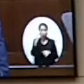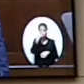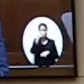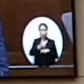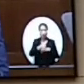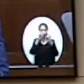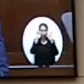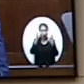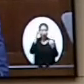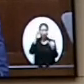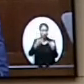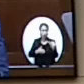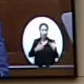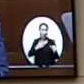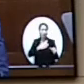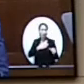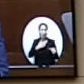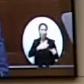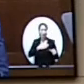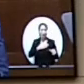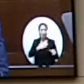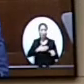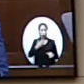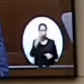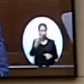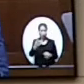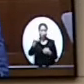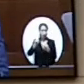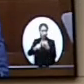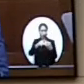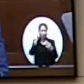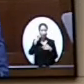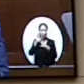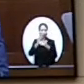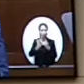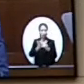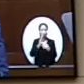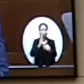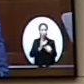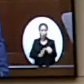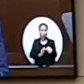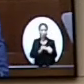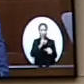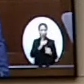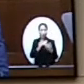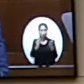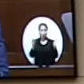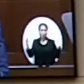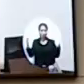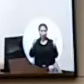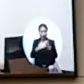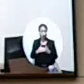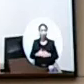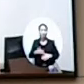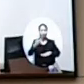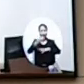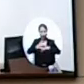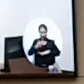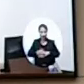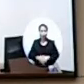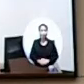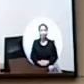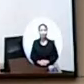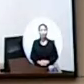주시기 바라며 본위원회에서 가결한 대로 의결해 주실 것을 부탁드립니다. 이상으로 보고를 마치겠습니다. 감사합니다.